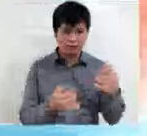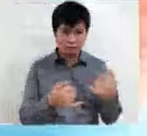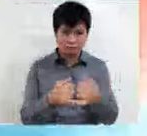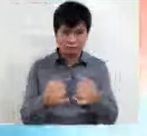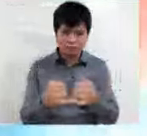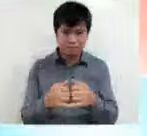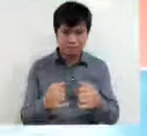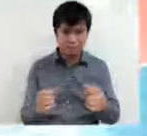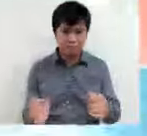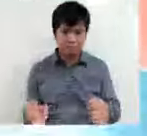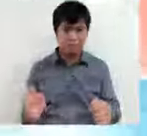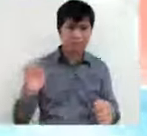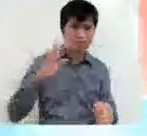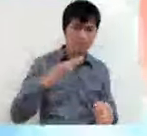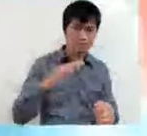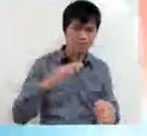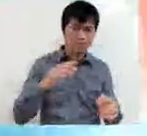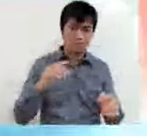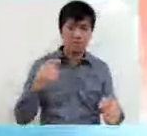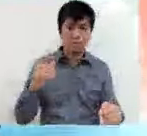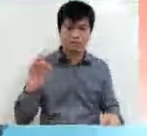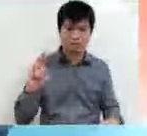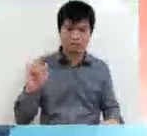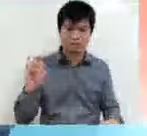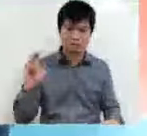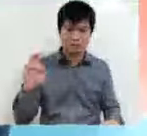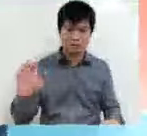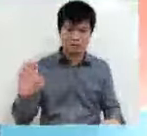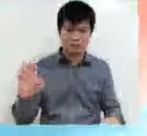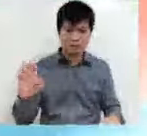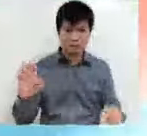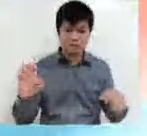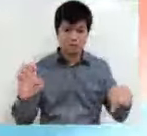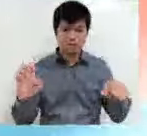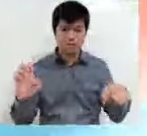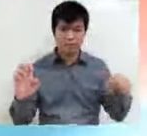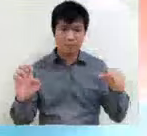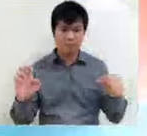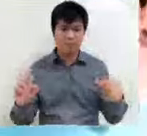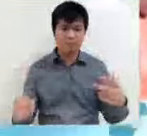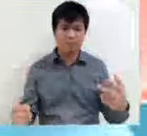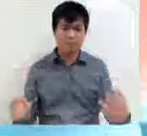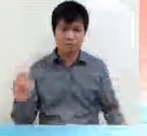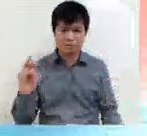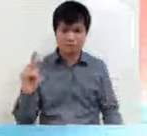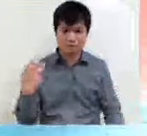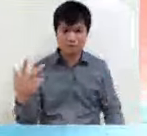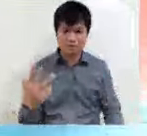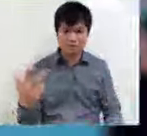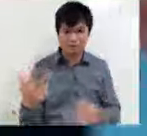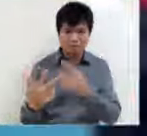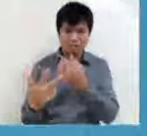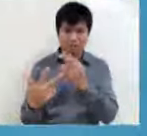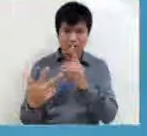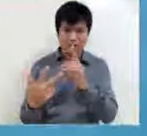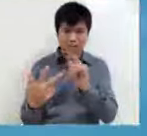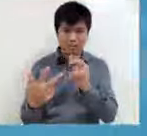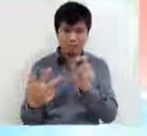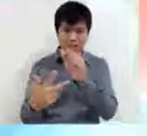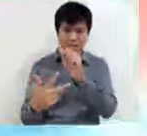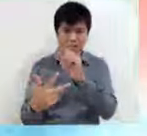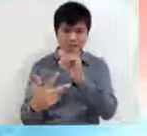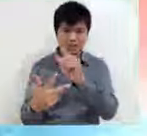sweep ng Creamline ang crossovers. Pinahirapan ng trio ni na Gemma Galanza, Alisa Valdez at